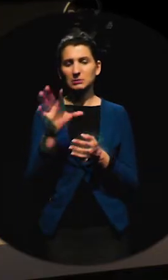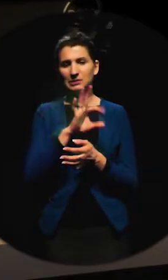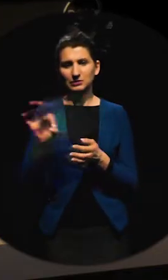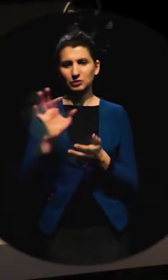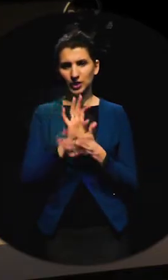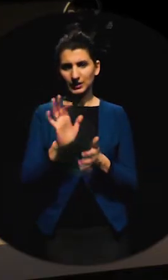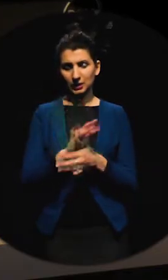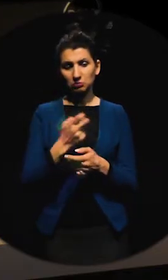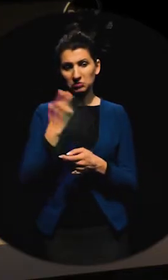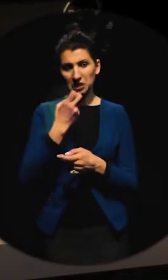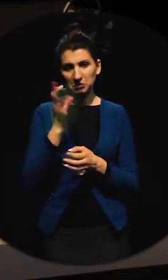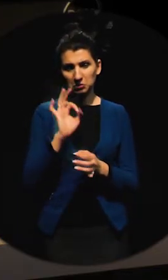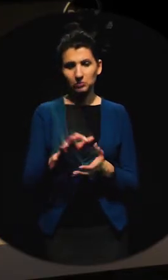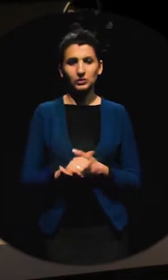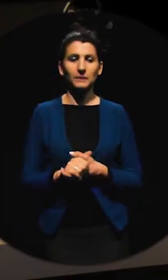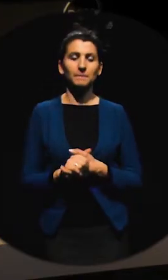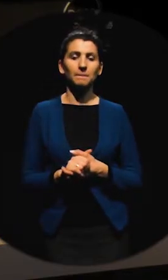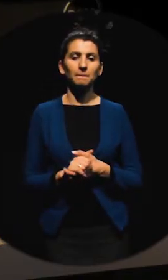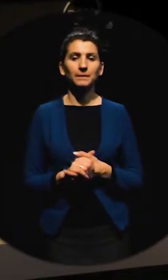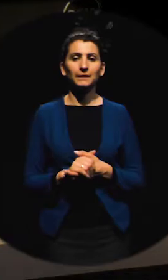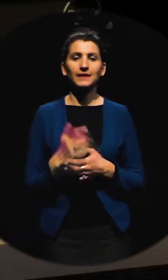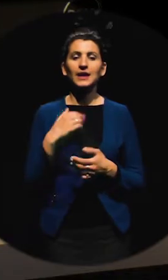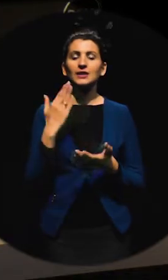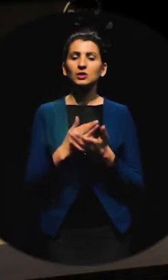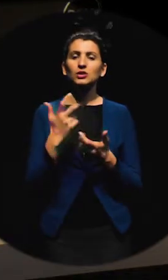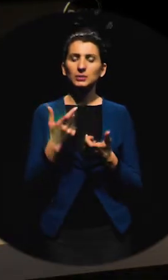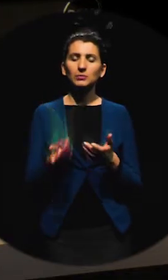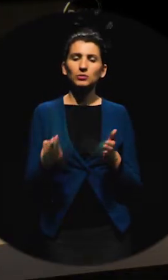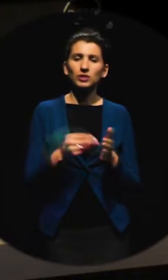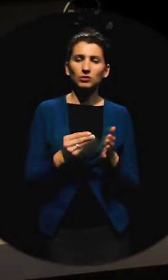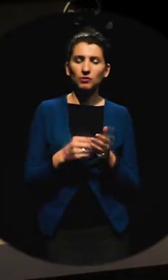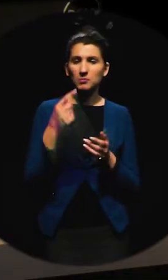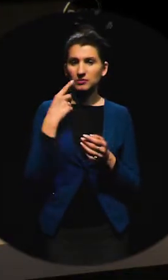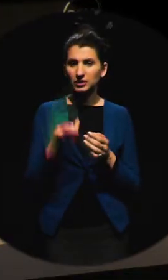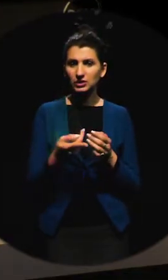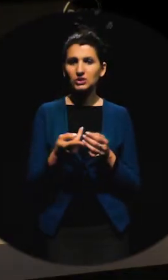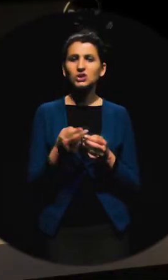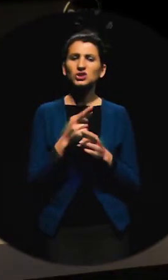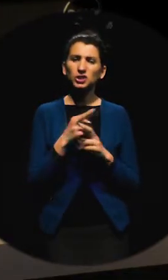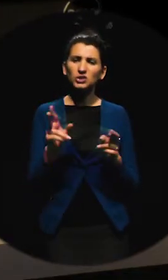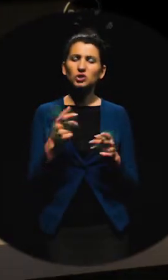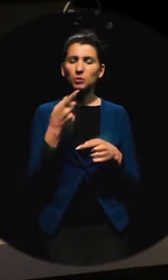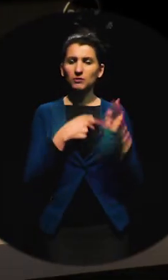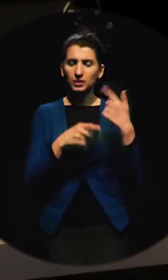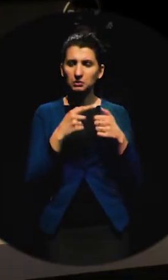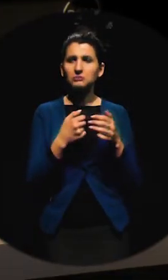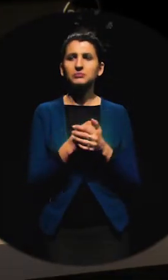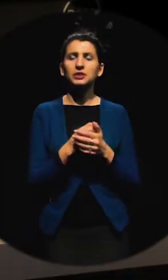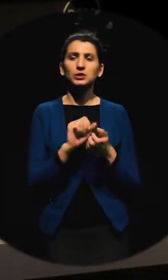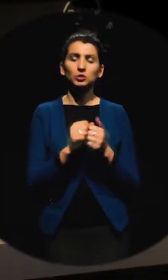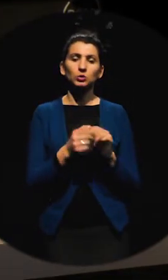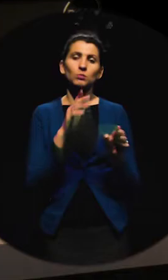niespecjalistycznej prasie. Ja bym tutaj jeszcze dodała do tych rzeczy, o których powiedziałaś, które świadczą o pewnego